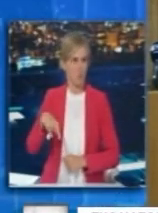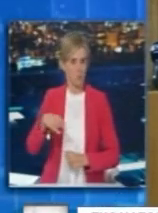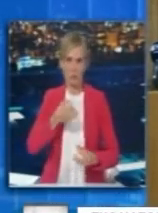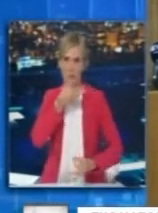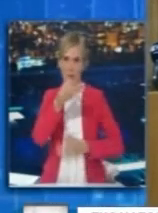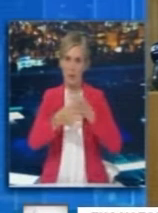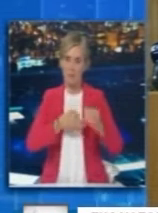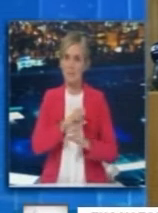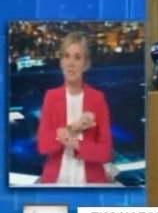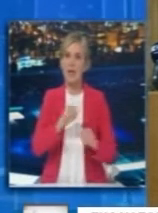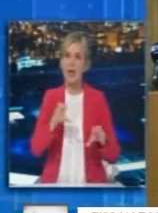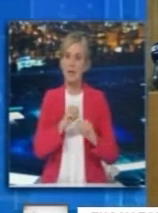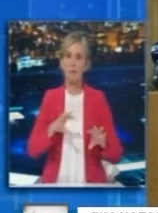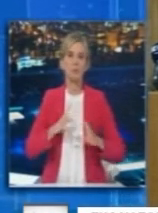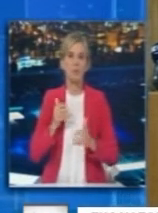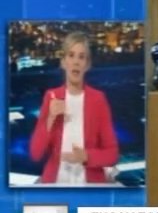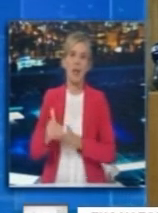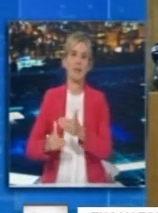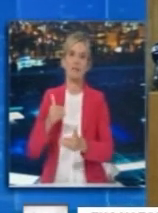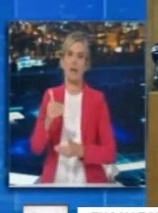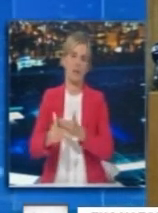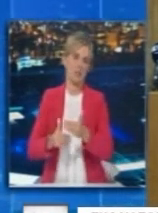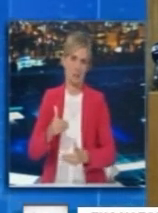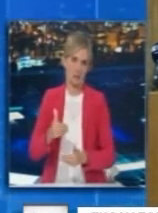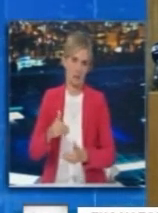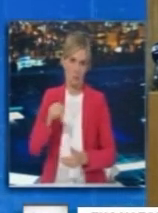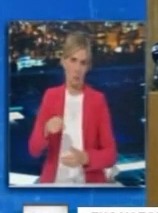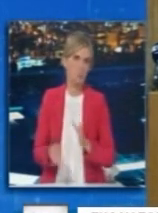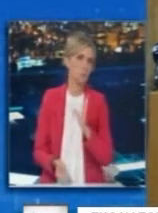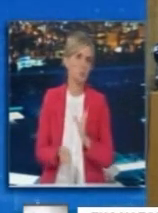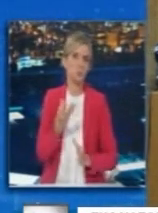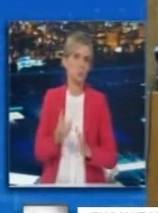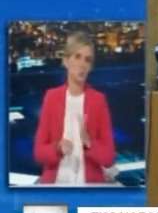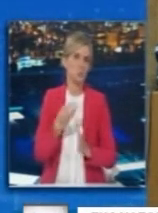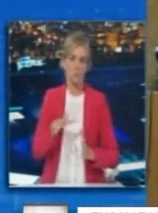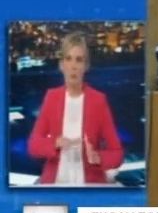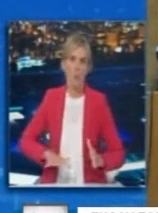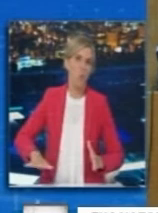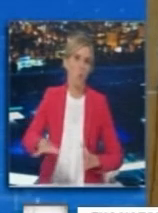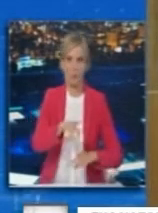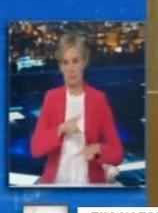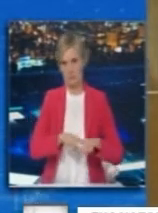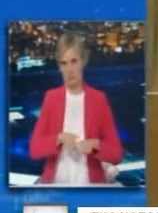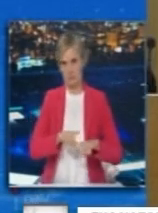μια ενημέρωση για την εξέλιξη των μετεωρολογικών δεδομένων στην ευρύτερη περιοχή της επικράτειας.